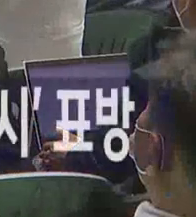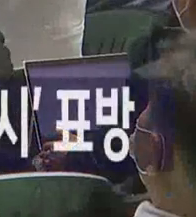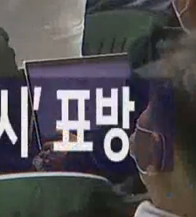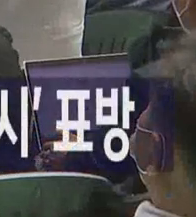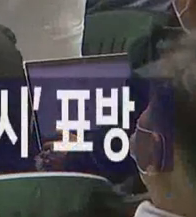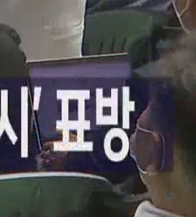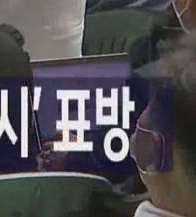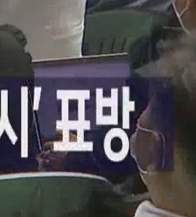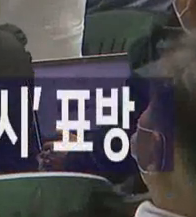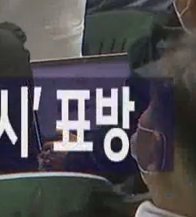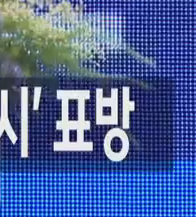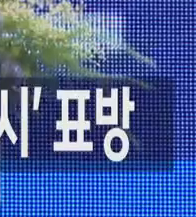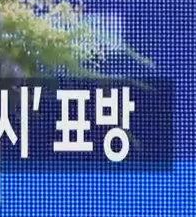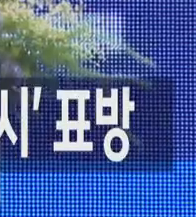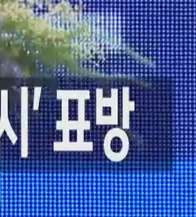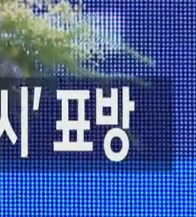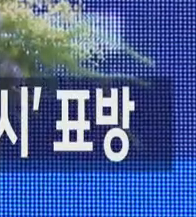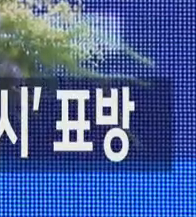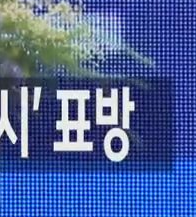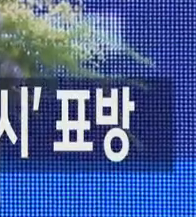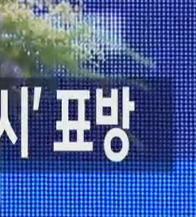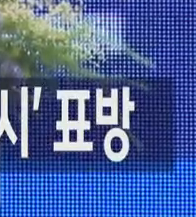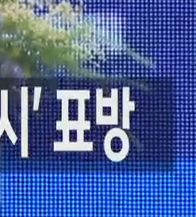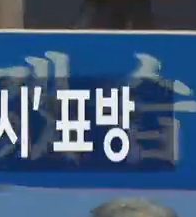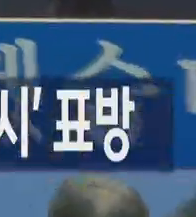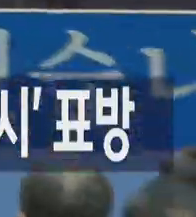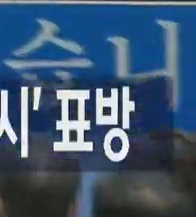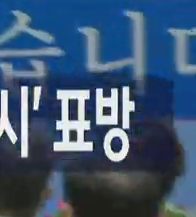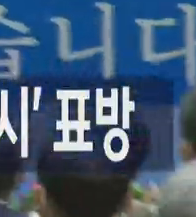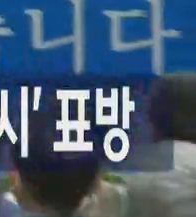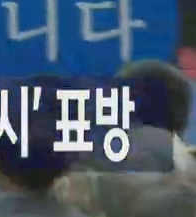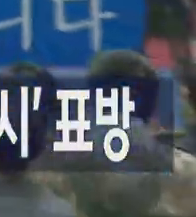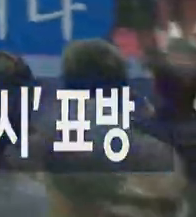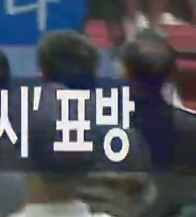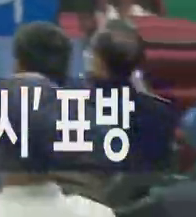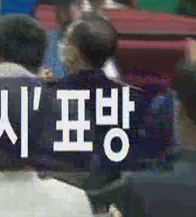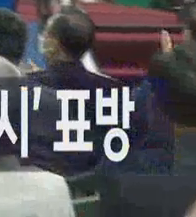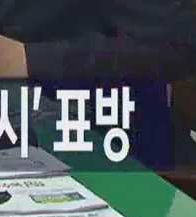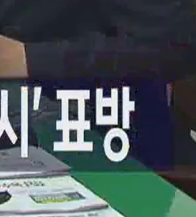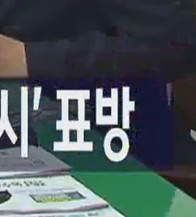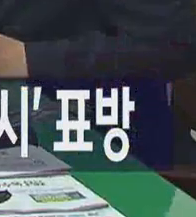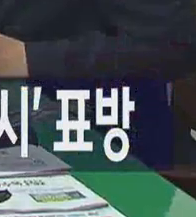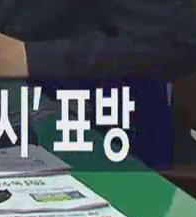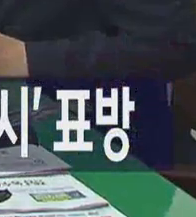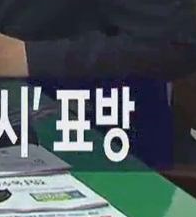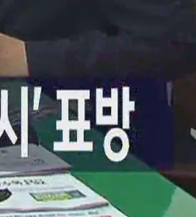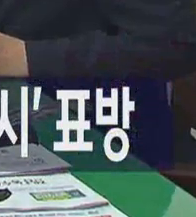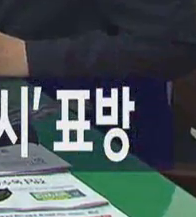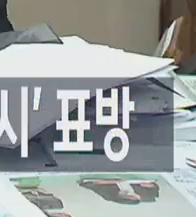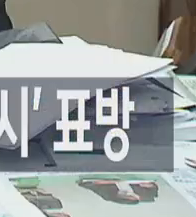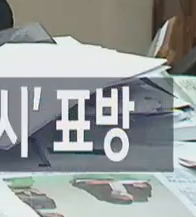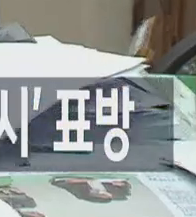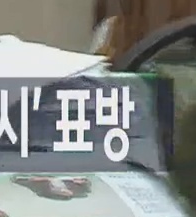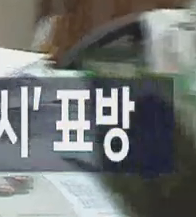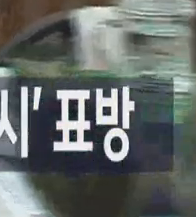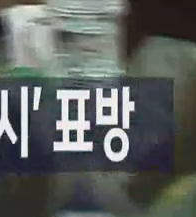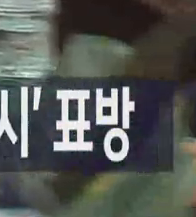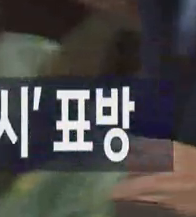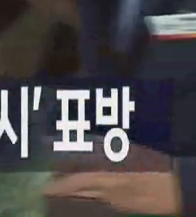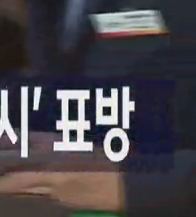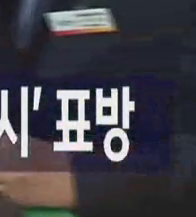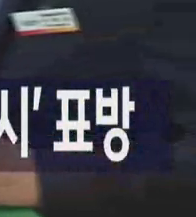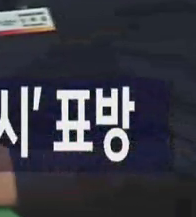민선 8기 정인화 광양시장은 지속가능한 미래도시 광양을 표방하고 있습니다. 정 시장은 이를 위해 의회와의